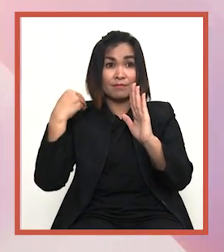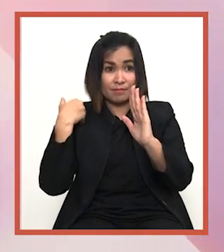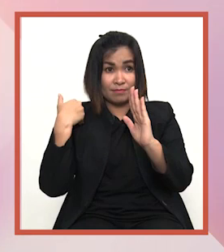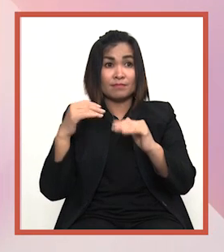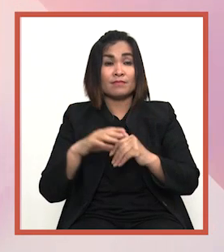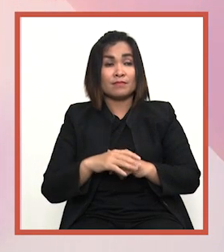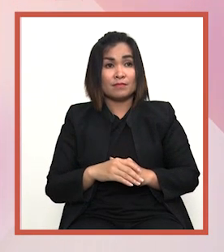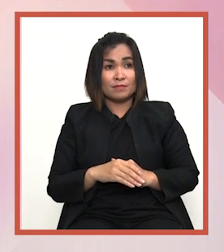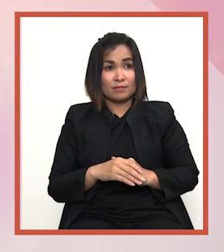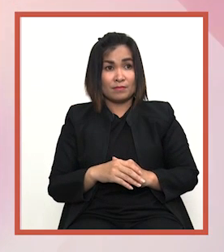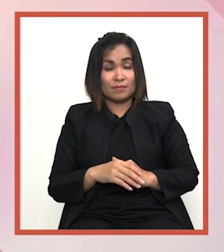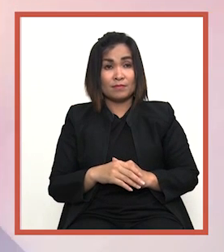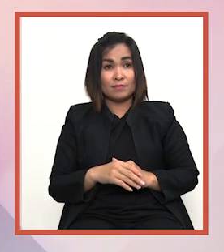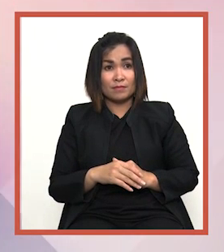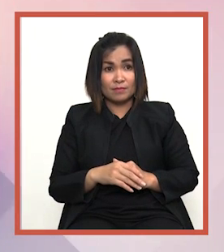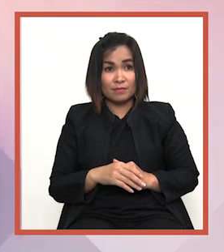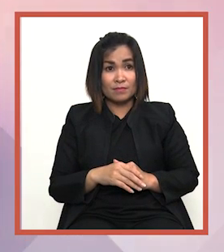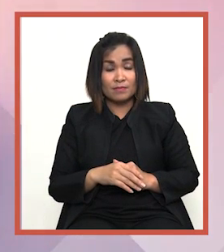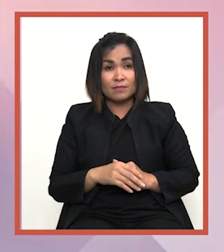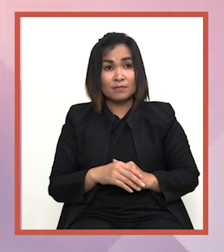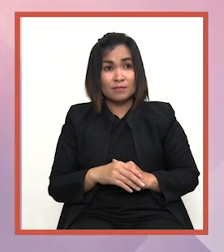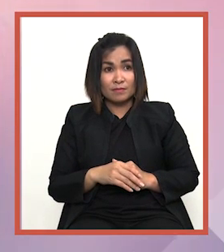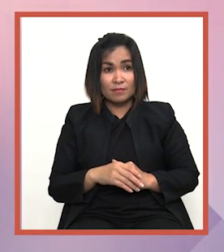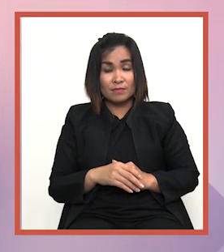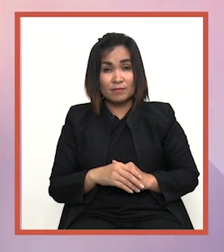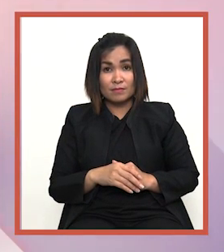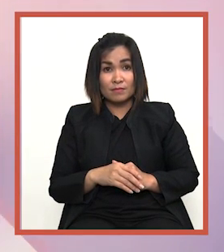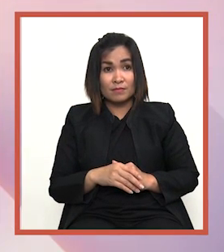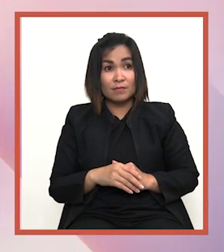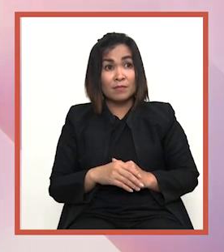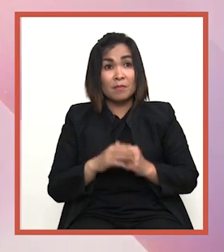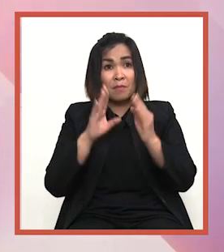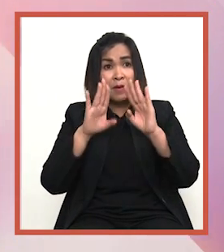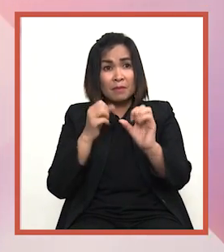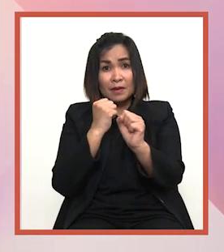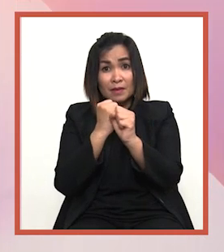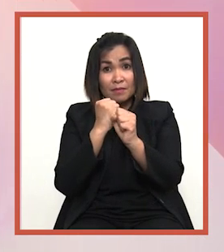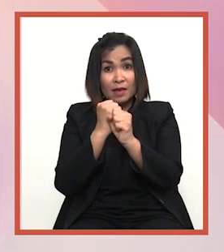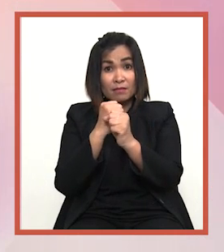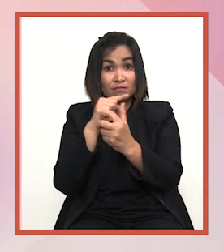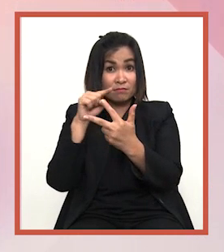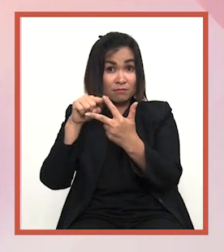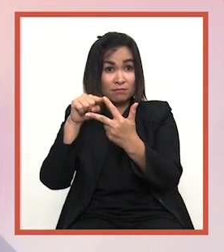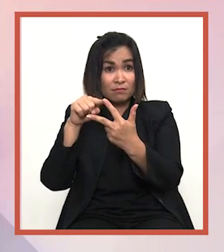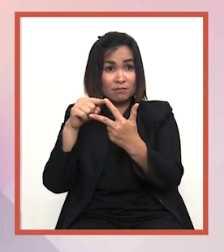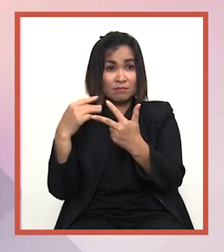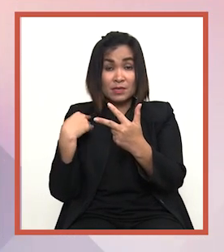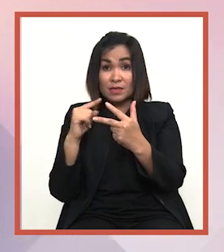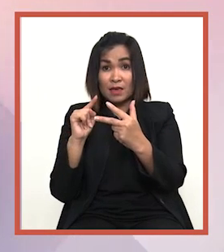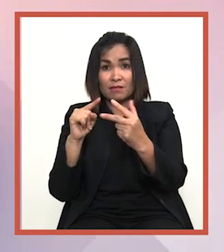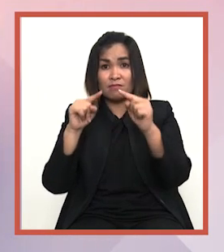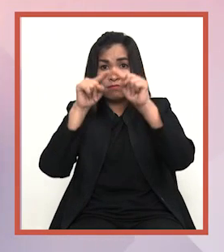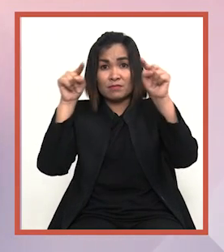ช์นะครับแบบการทำงานนะครับจะมีสัญลักษณ์ของสวิตช์น